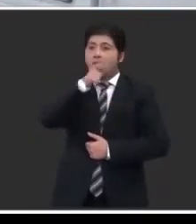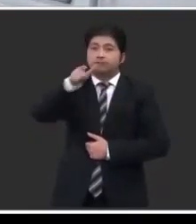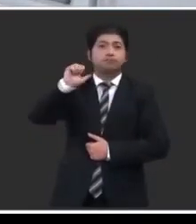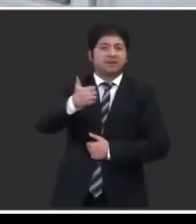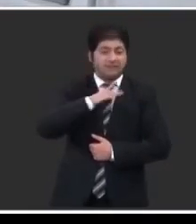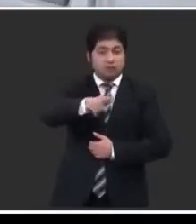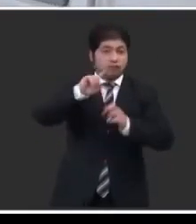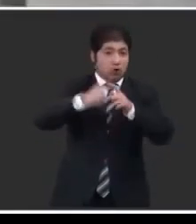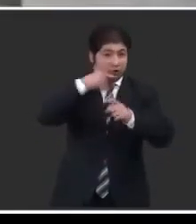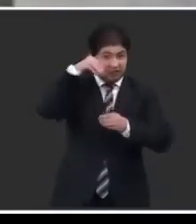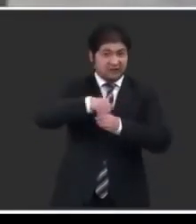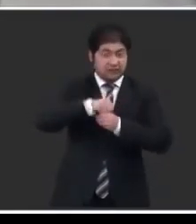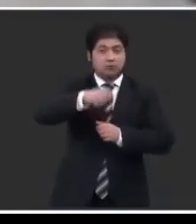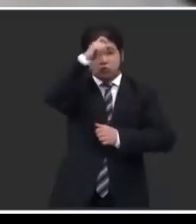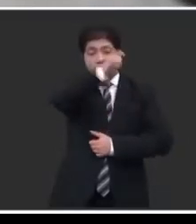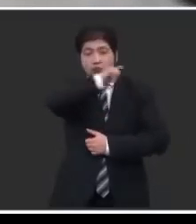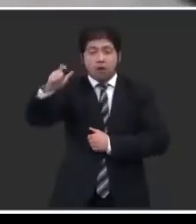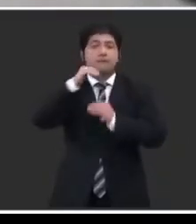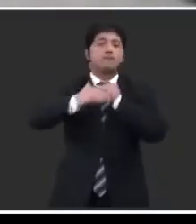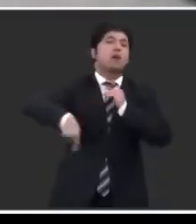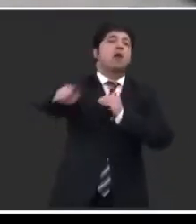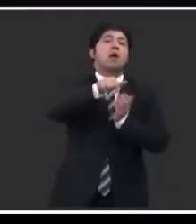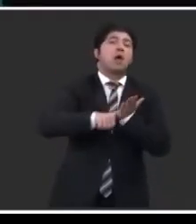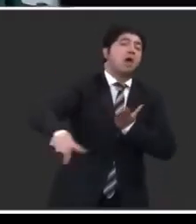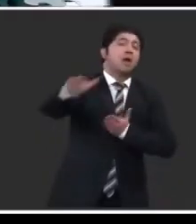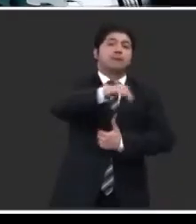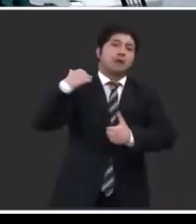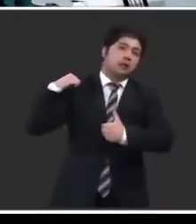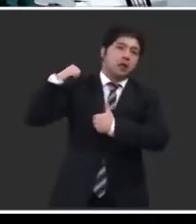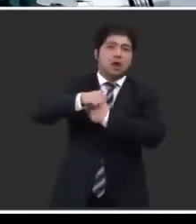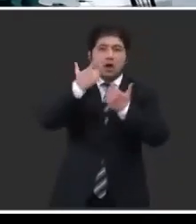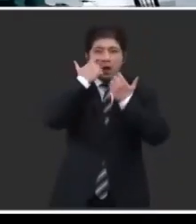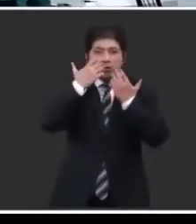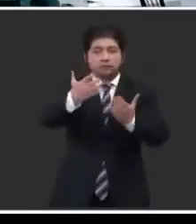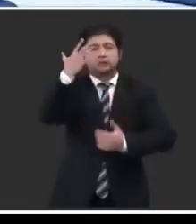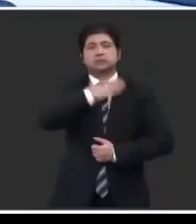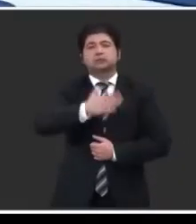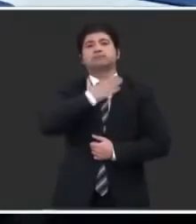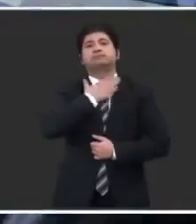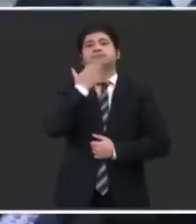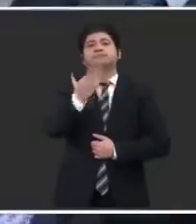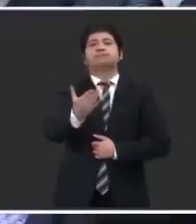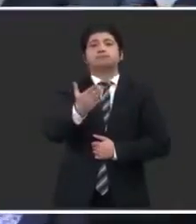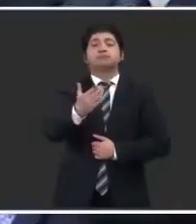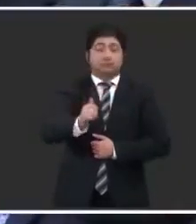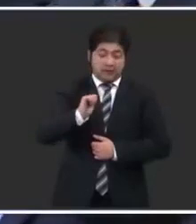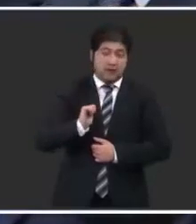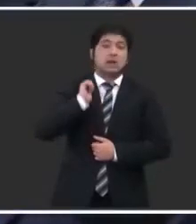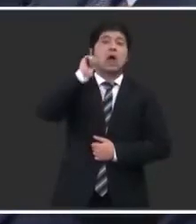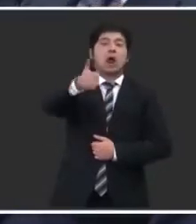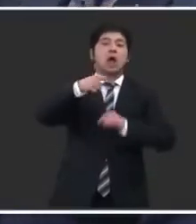Bu projenin ülkemize ve milletimize tekrar hayırlı olmasını diliyorum yarın